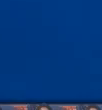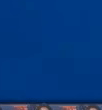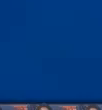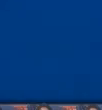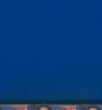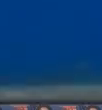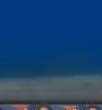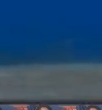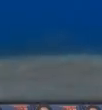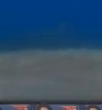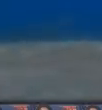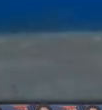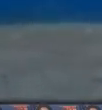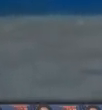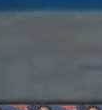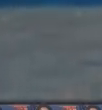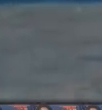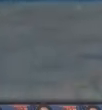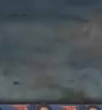ደቂ